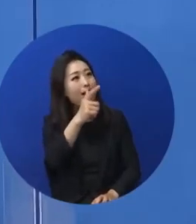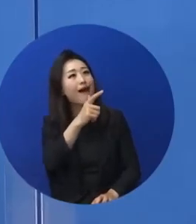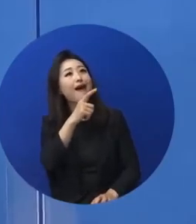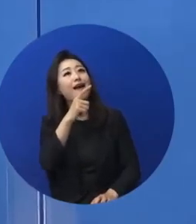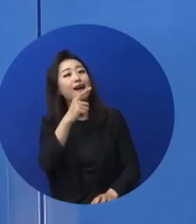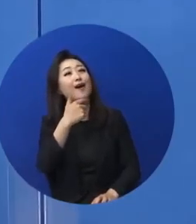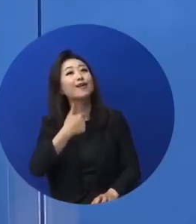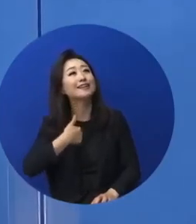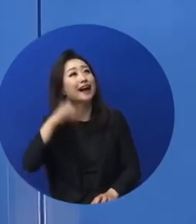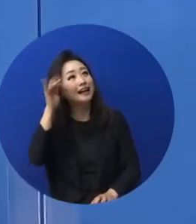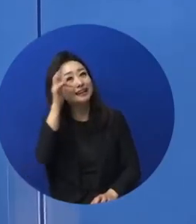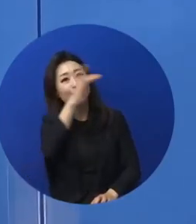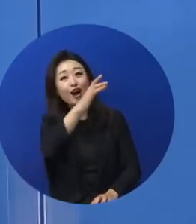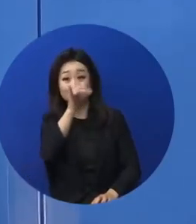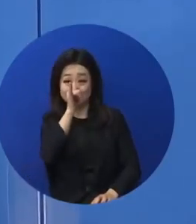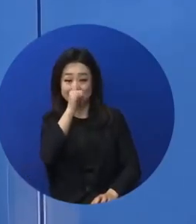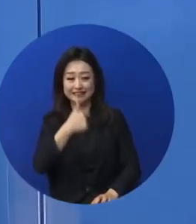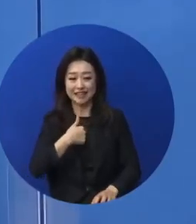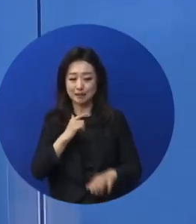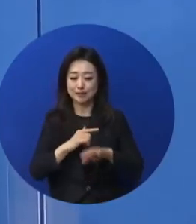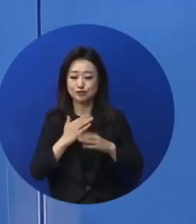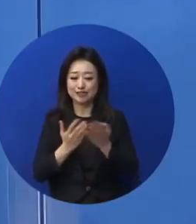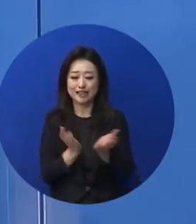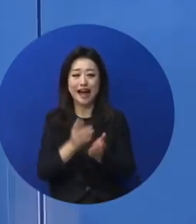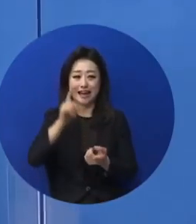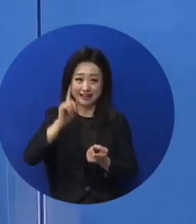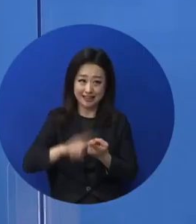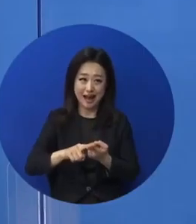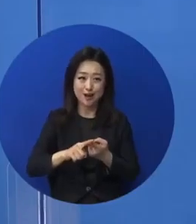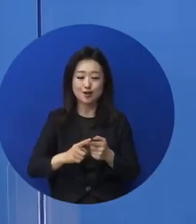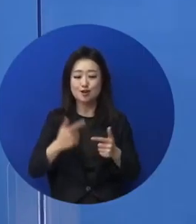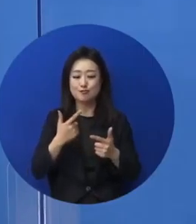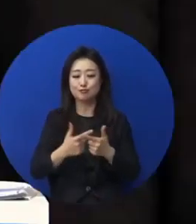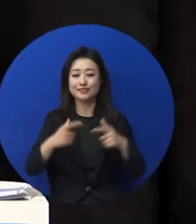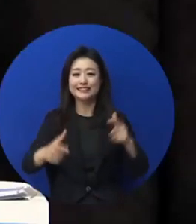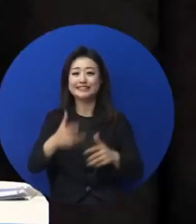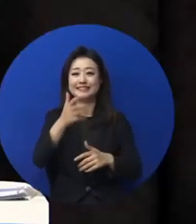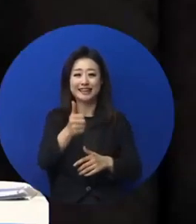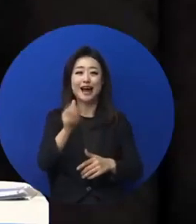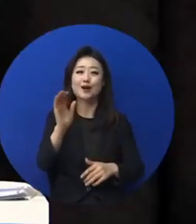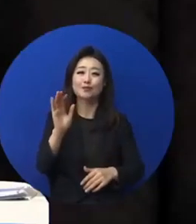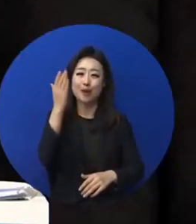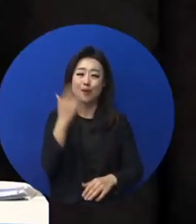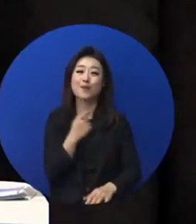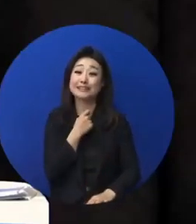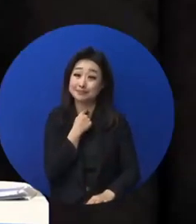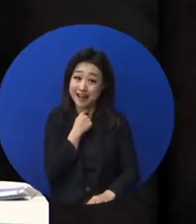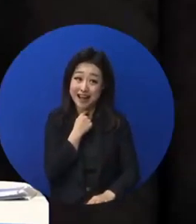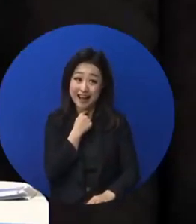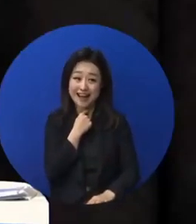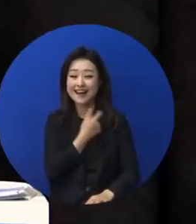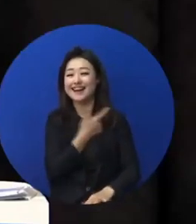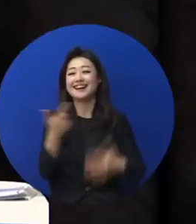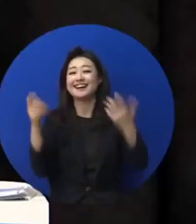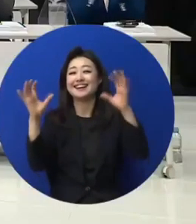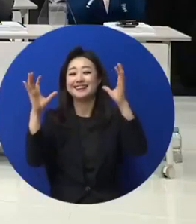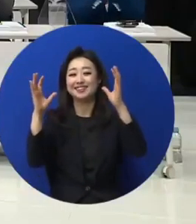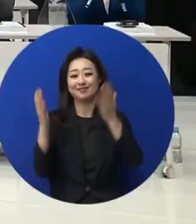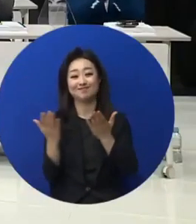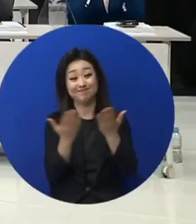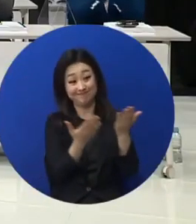라고 찾아볼 수 있는 가장 민주당다운 부산시장으로 남고 싶습니다. 자, 가장 민주당다운 부산시장으로 남고 싶다는 박인영 후보의 큰 박수 보내주시기